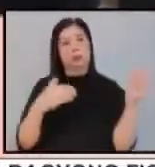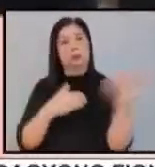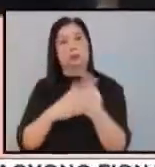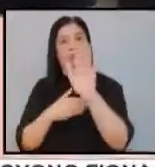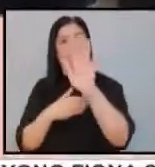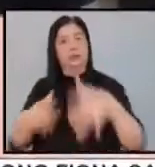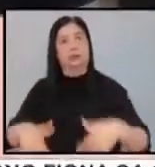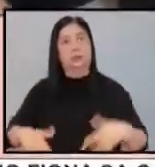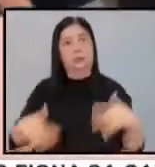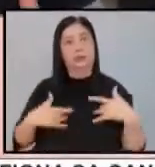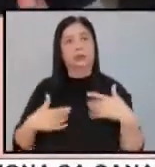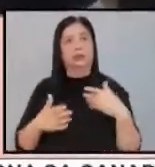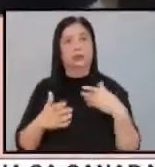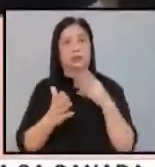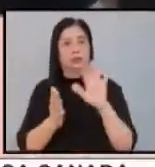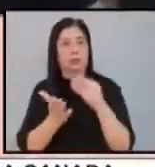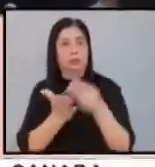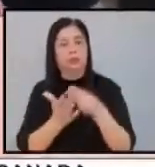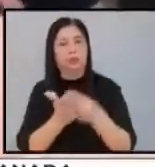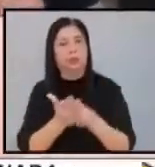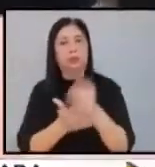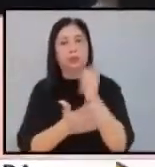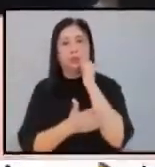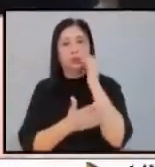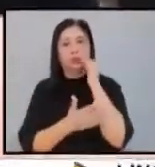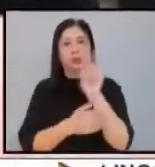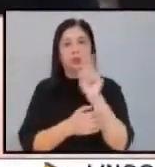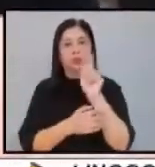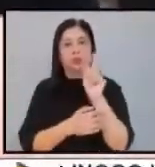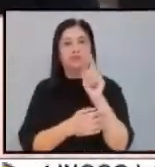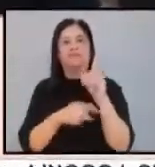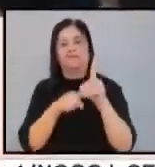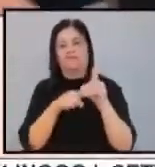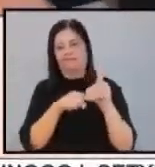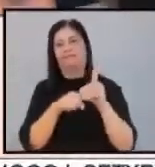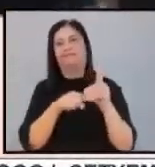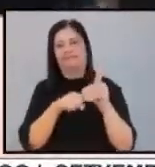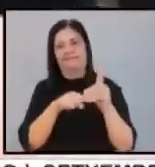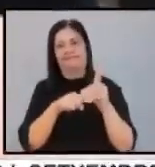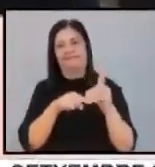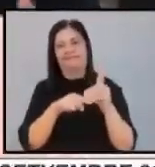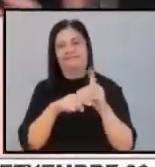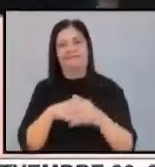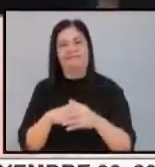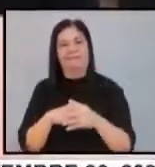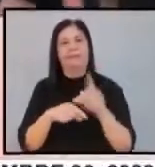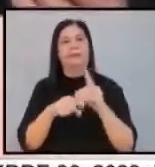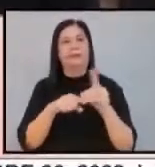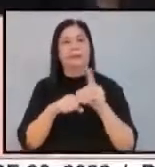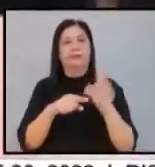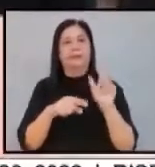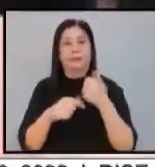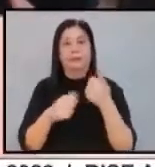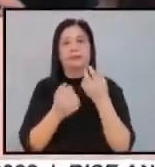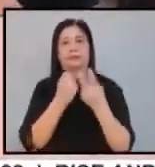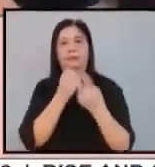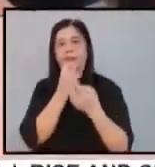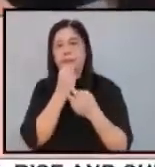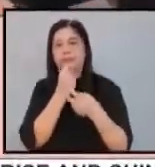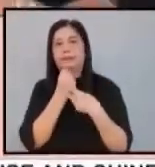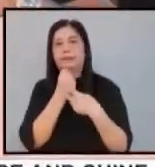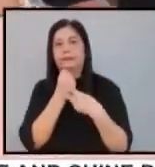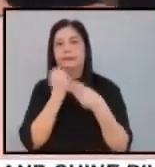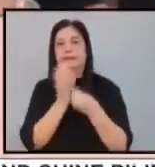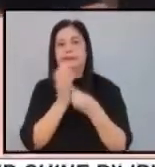your finances, it all boils down sa disiplina. Disiplina sa pag-save ng pera mo, disiplina